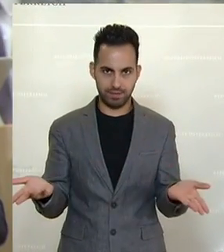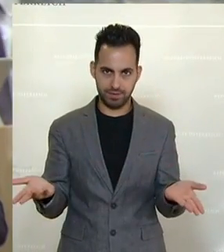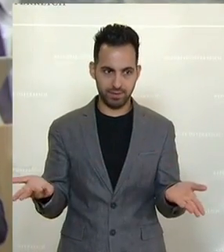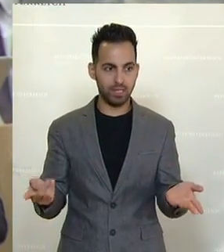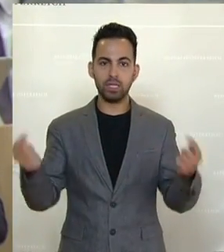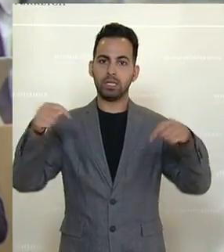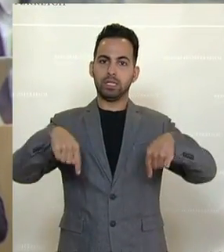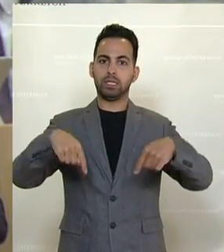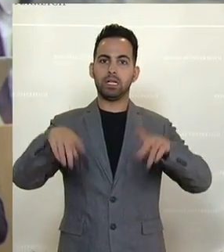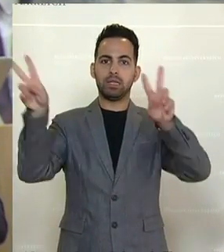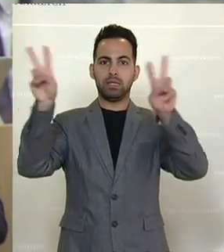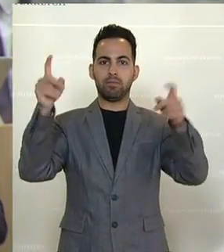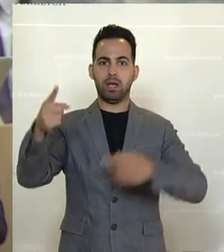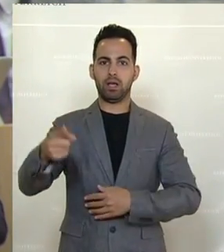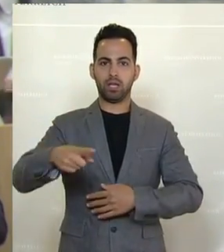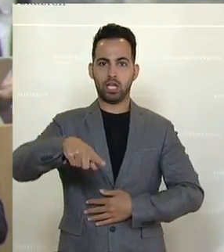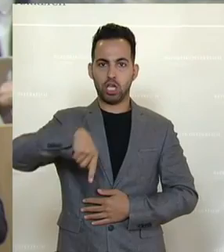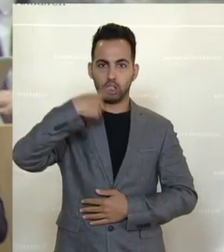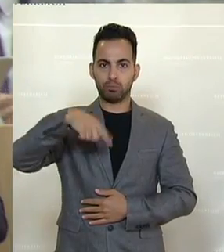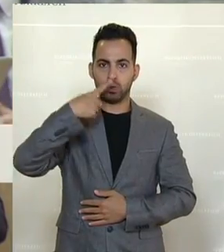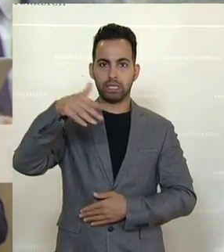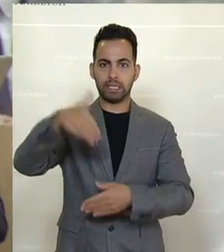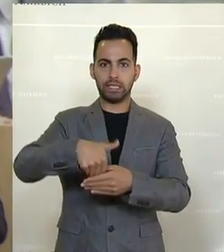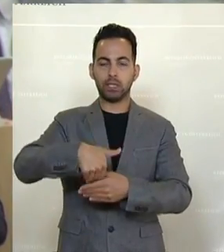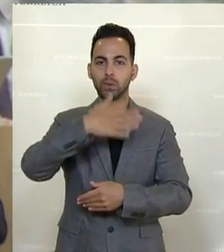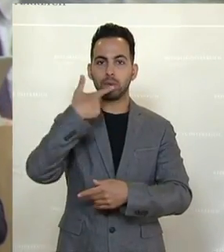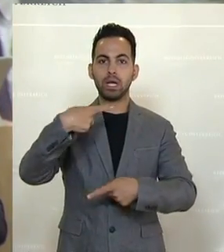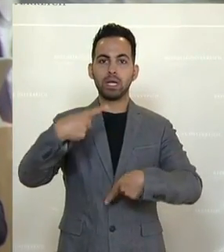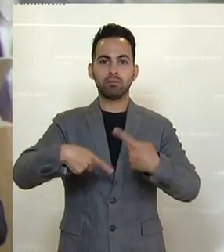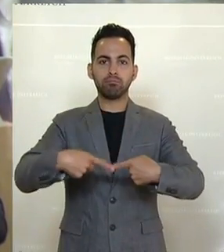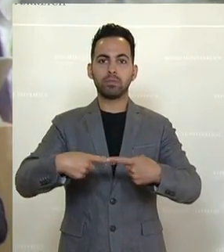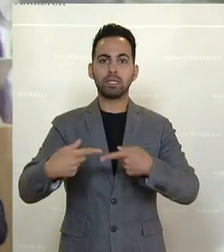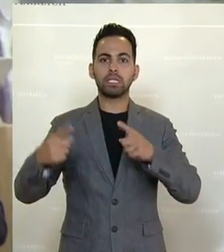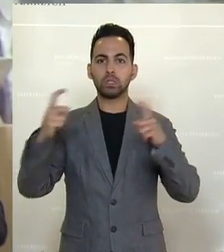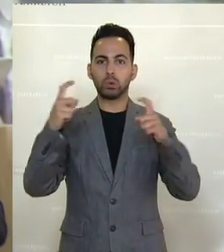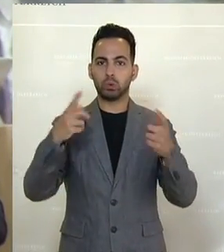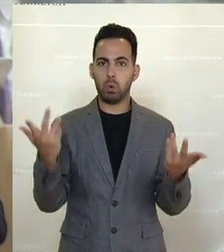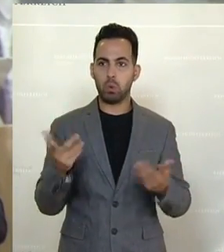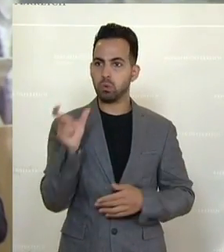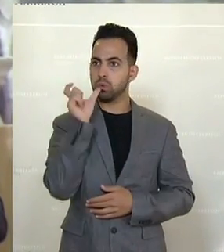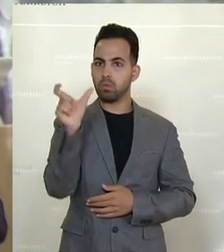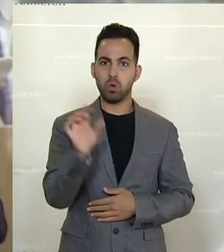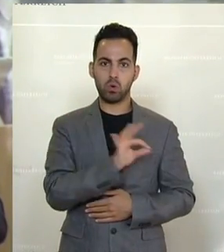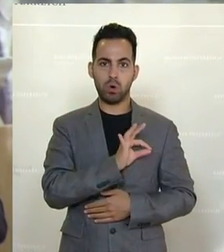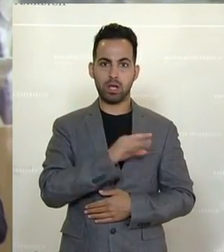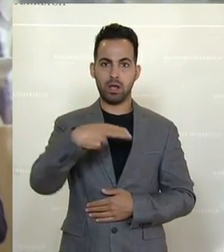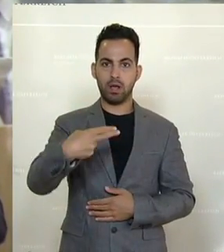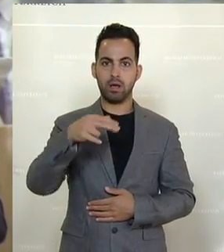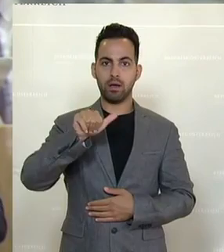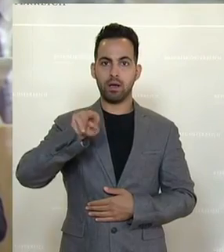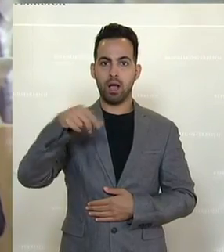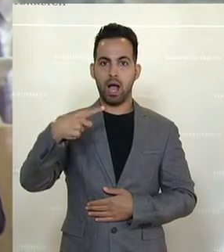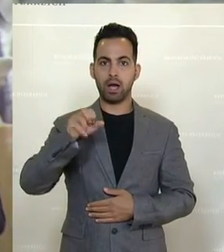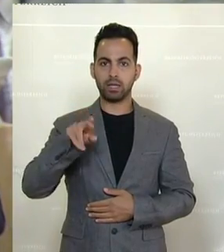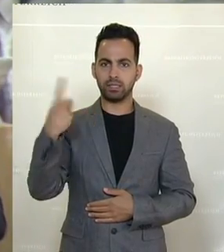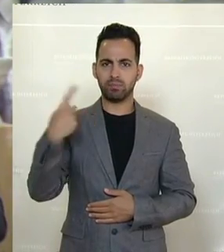dass hier zu einem Thema gesprochen wurde, das nicht Gegenstand der laufenden Debatte ist. Das hat der Kollege Hanger, ohnehin